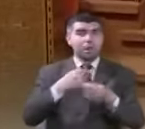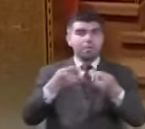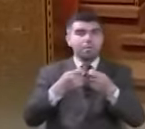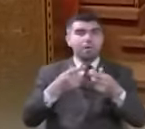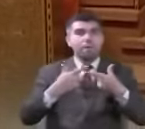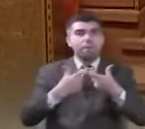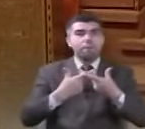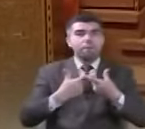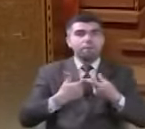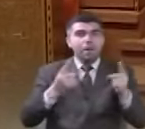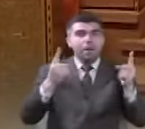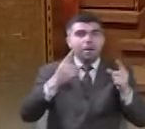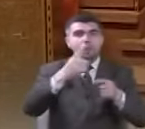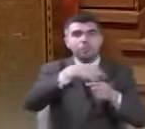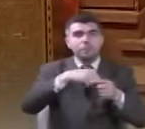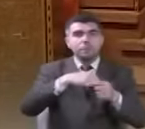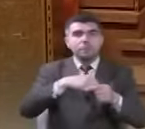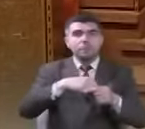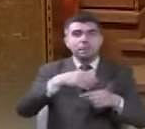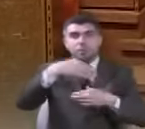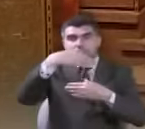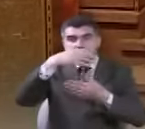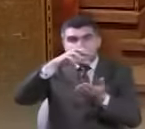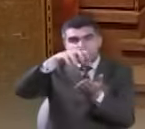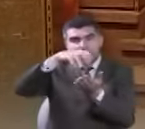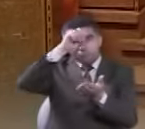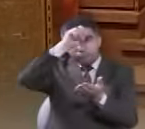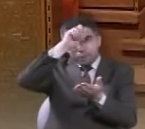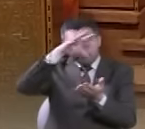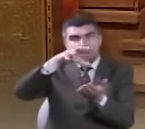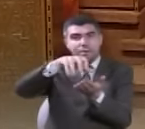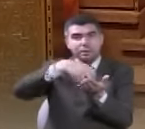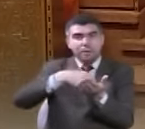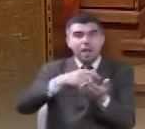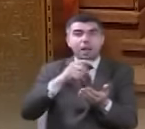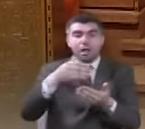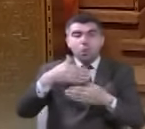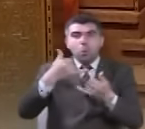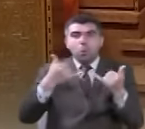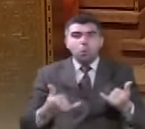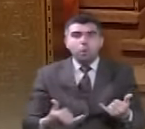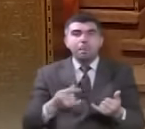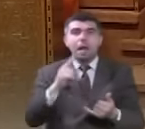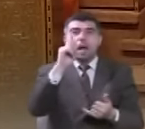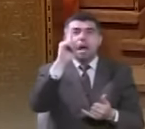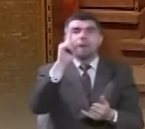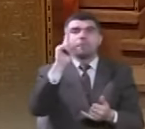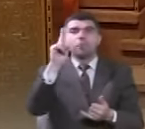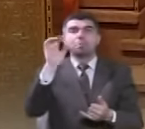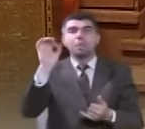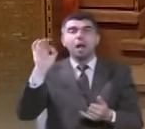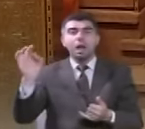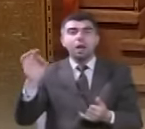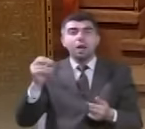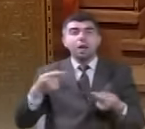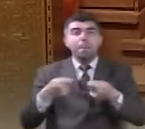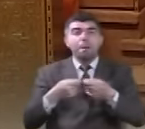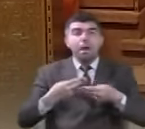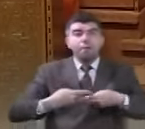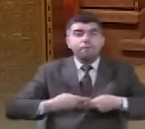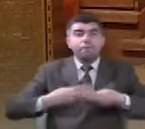المجال كبير لهذ المنجمين التقليديين، لانهم الان تيتقدروا تقريبا بواحد 1100. الا فتحنا المنطقه غيرتفع العدد